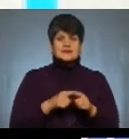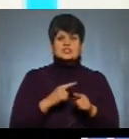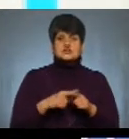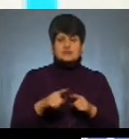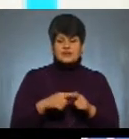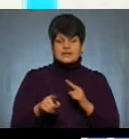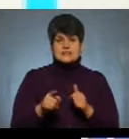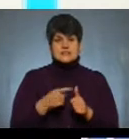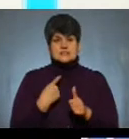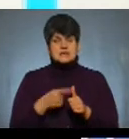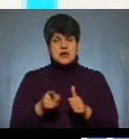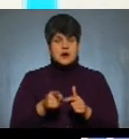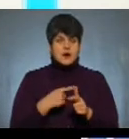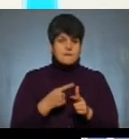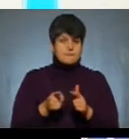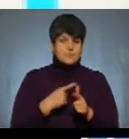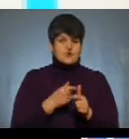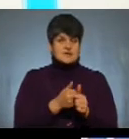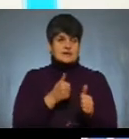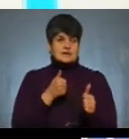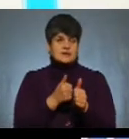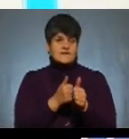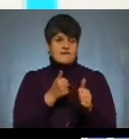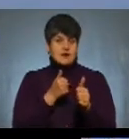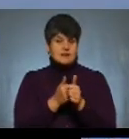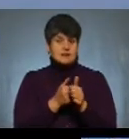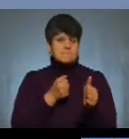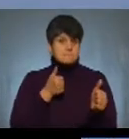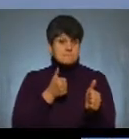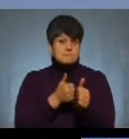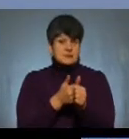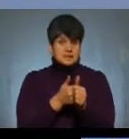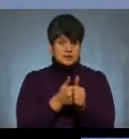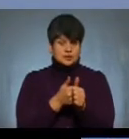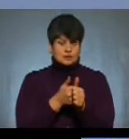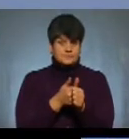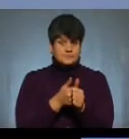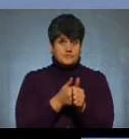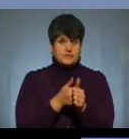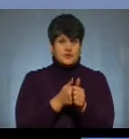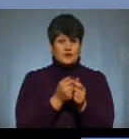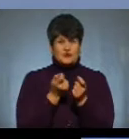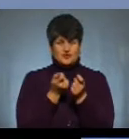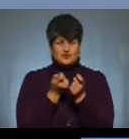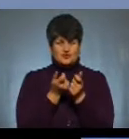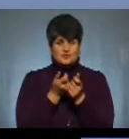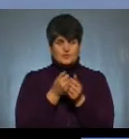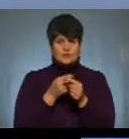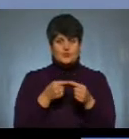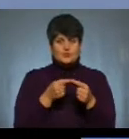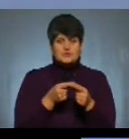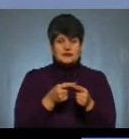або швидкість, або десь інтервал, дистанцію. Близько під'їхав, водій чи скотився,